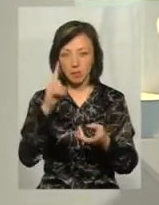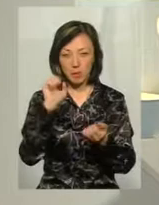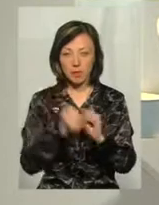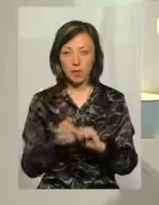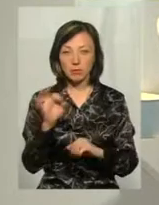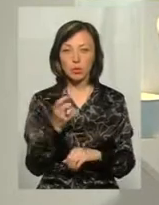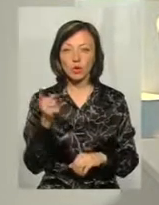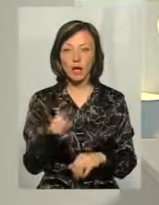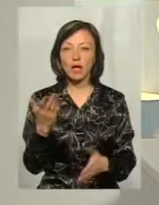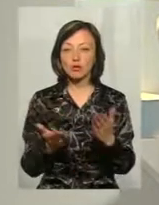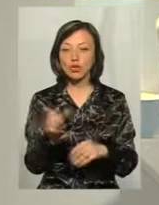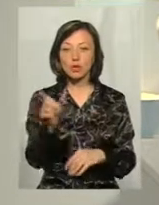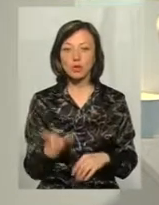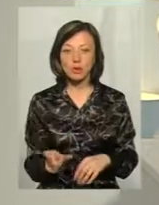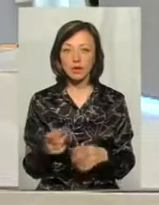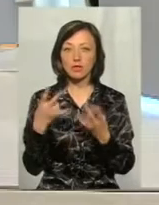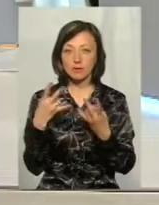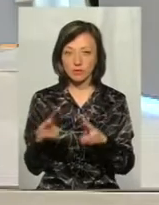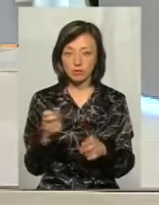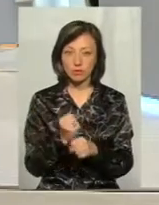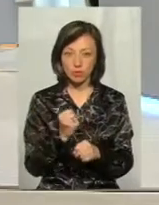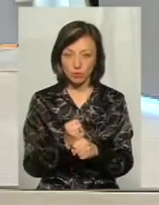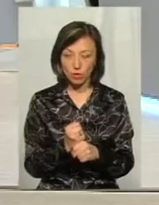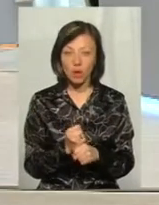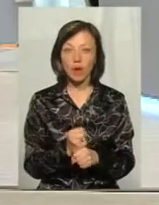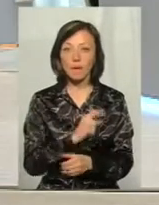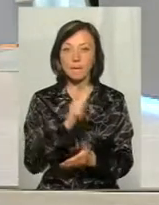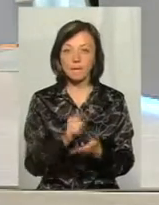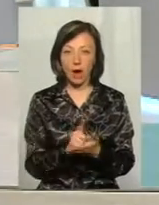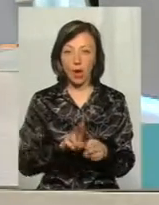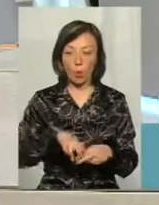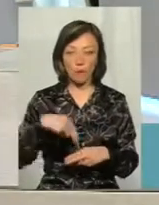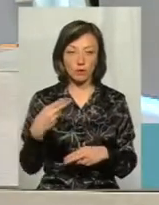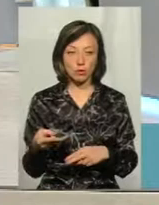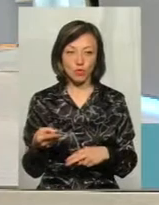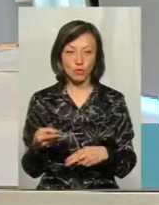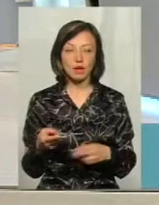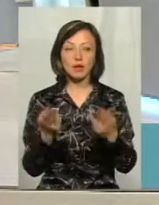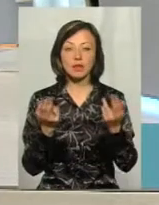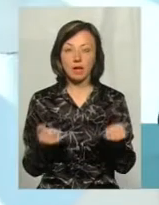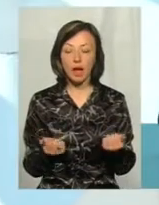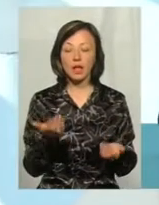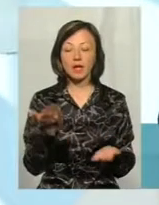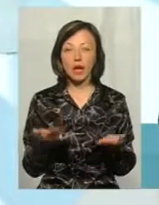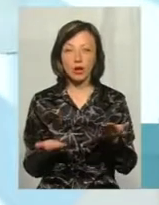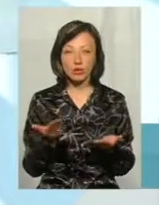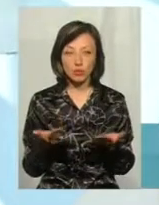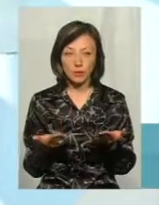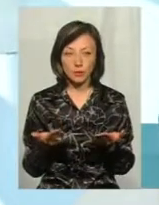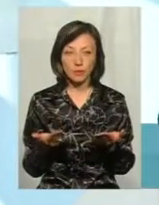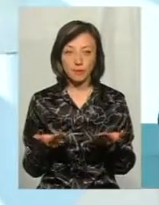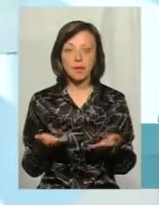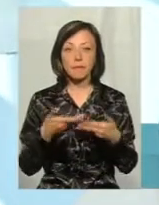і про те, що якщо людина завдала збитків, то вона ще має їх компенсувати, так? Да. Якщо,